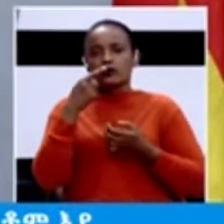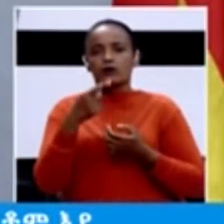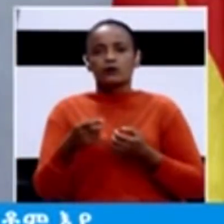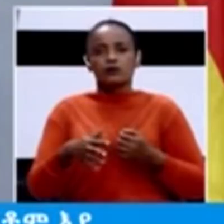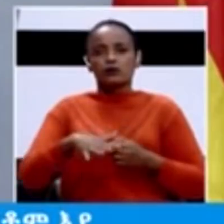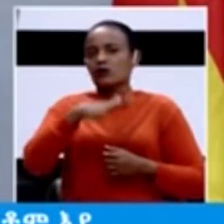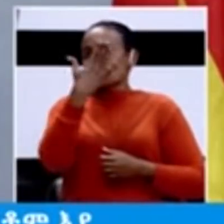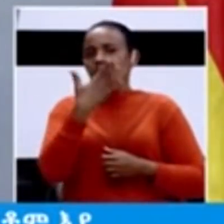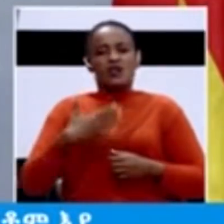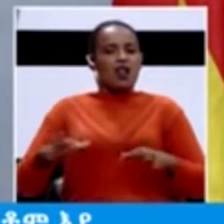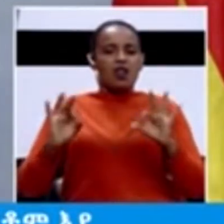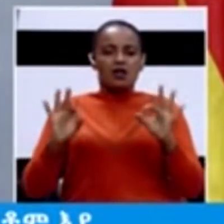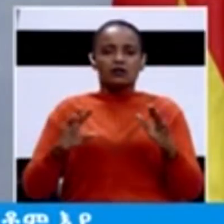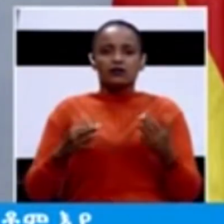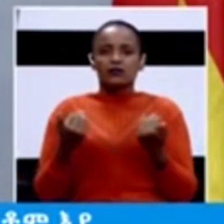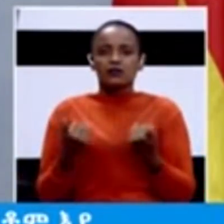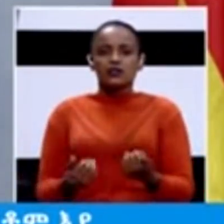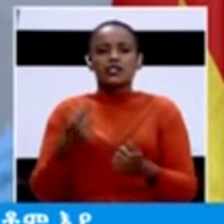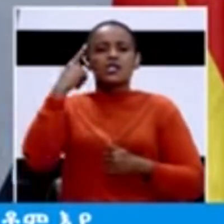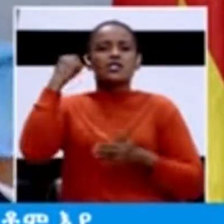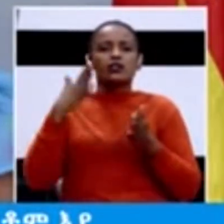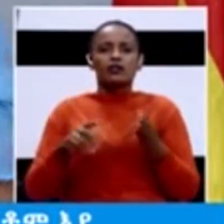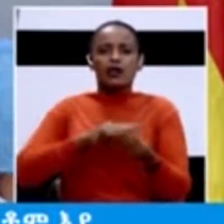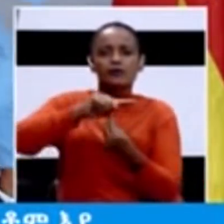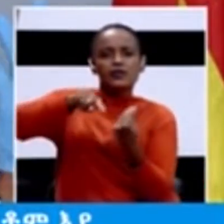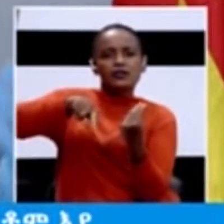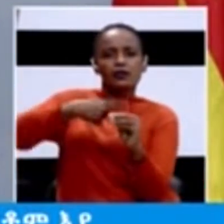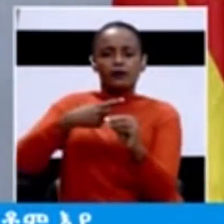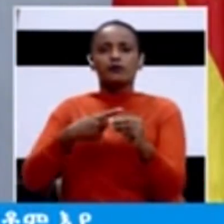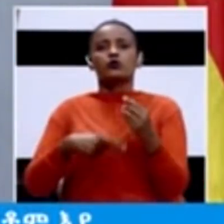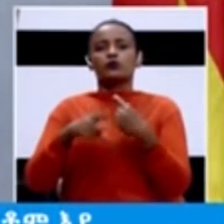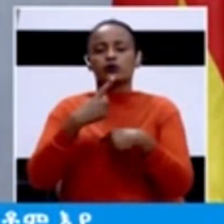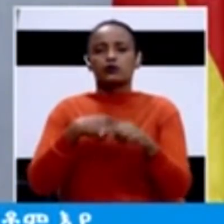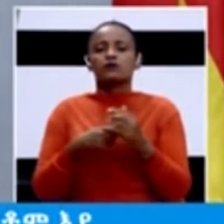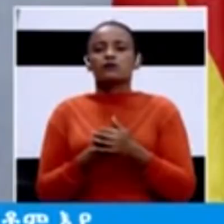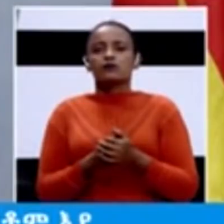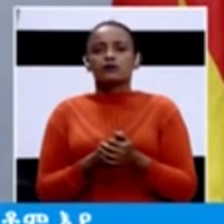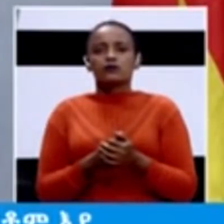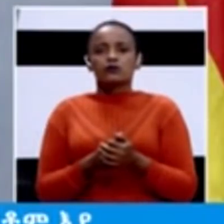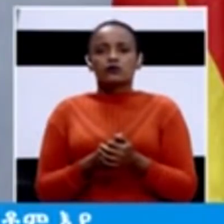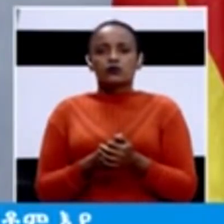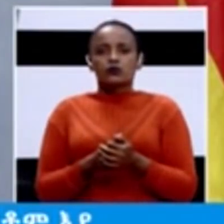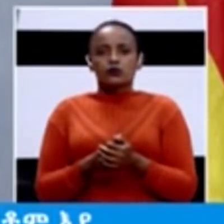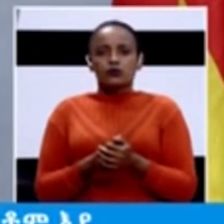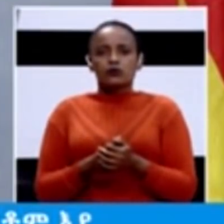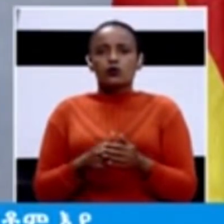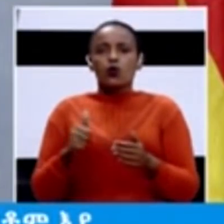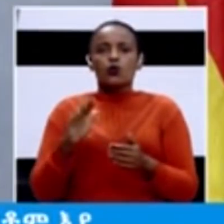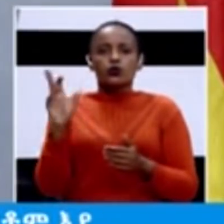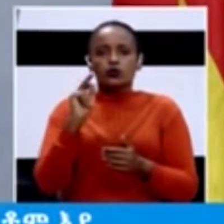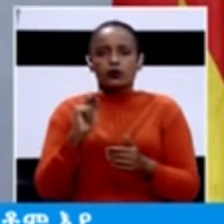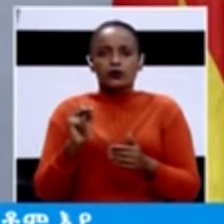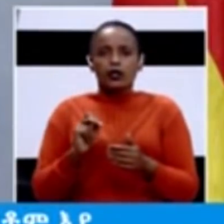ኮይኑ ሕዚ ግን ንታጋሩ ብፍል ኣብዛን ከባቢ ዝመፁ እውን እዮም ጎቲቶሞም ዋ ጉርጉድ ክገብሩና እዮም ናብ ኣንተ ኣትዮም ክጠልሙና